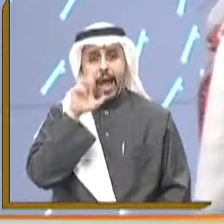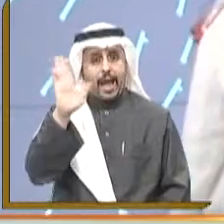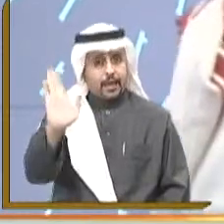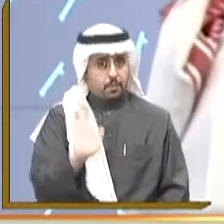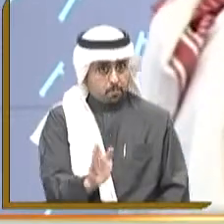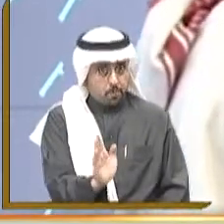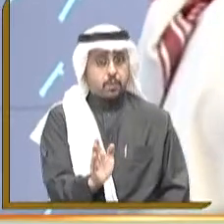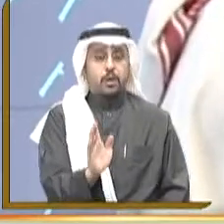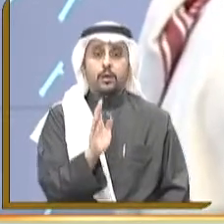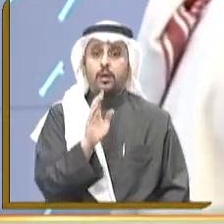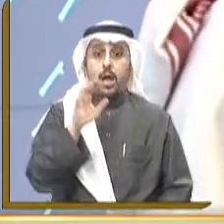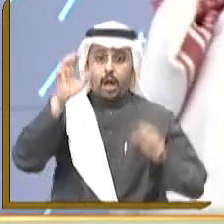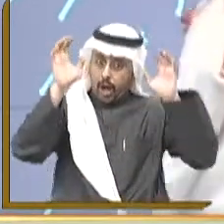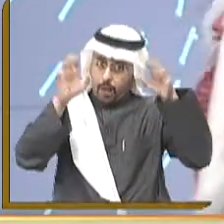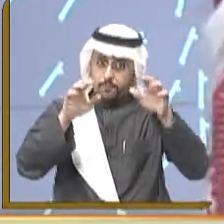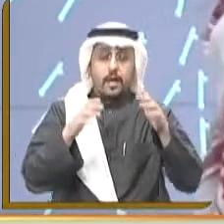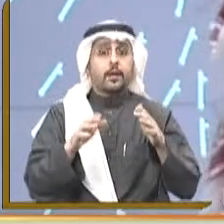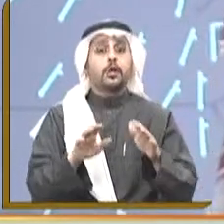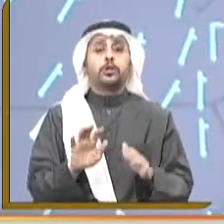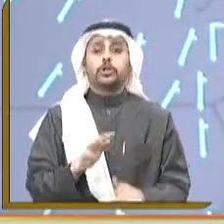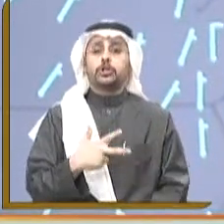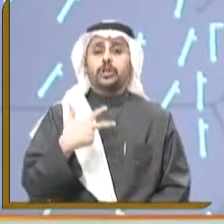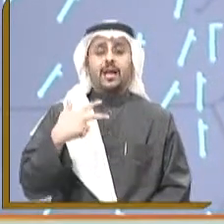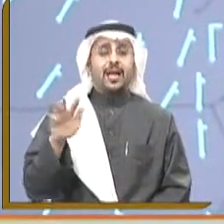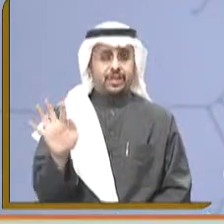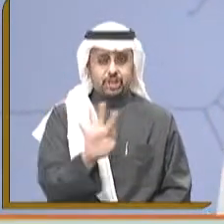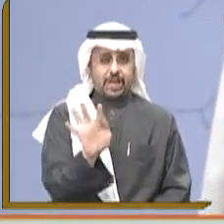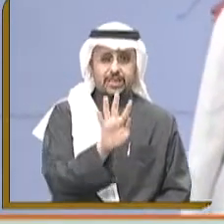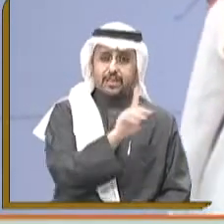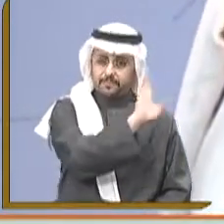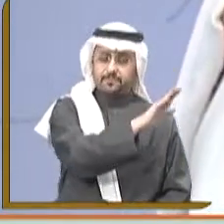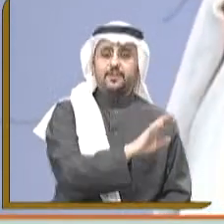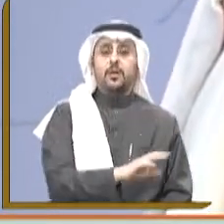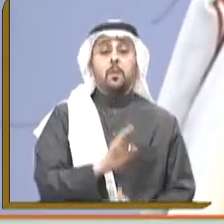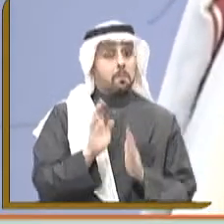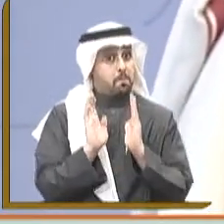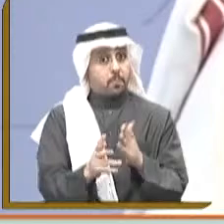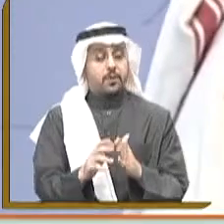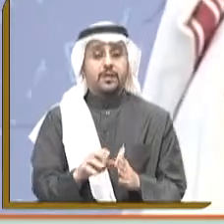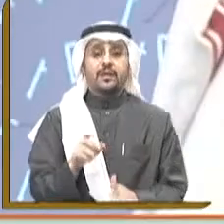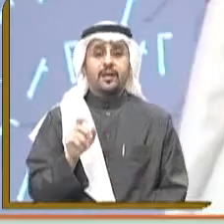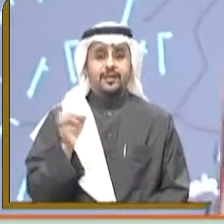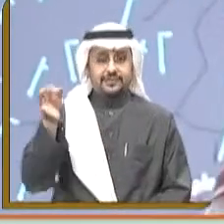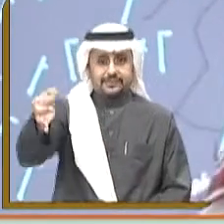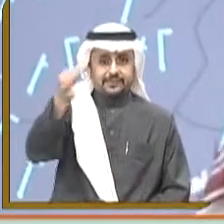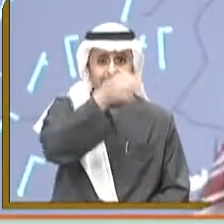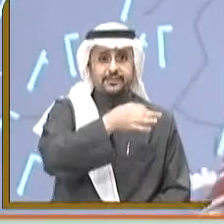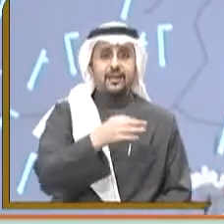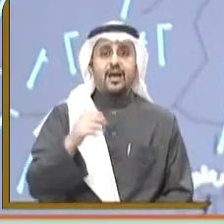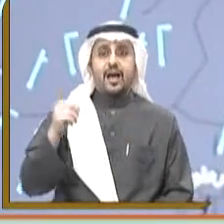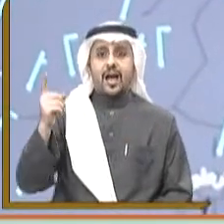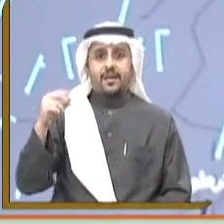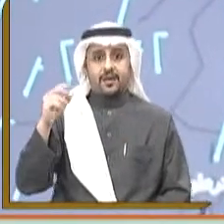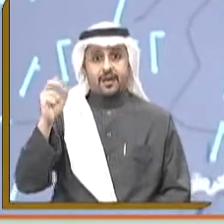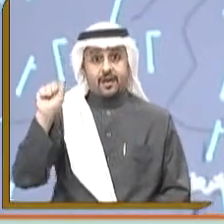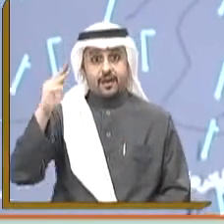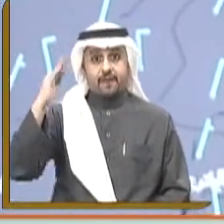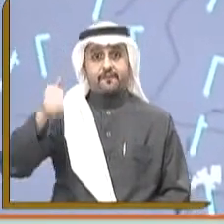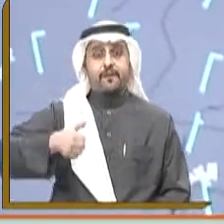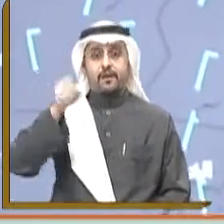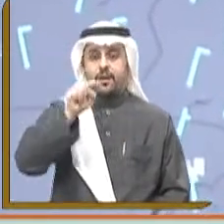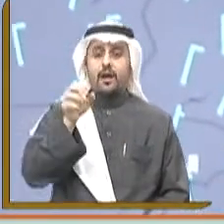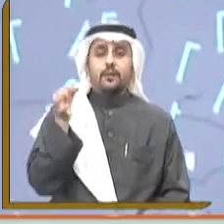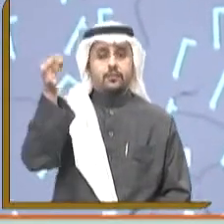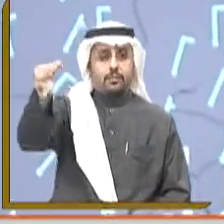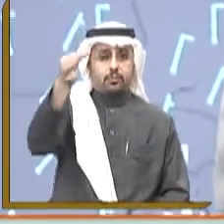منها خاصة كل ما اتجهنا إلى شرقها، وبعض أجزاء منطقة الحدود الشمالية في رفحة حتى يوم الأربعاء القادم إن شاء الله. كذلك الحال على